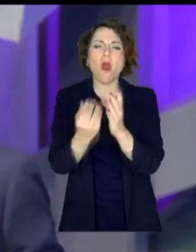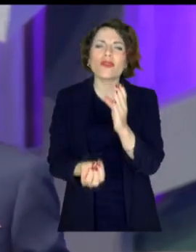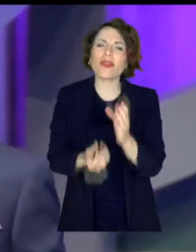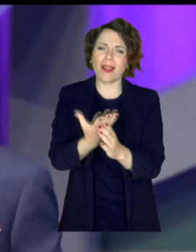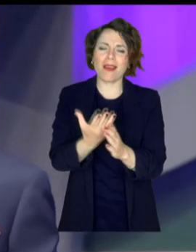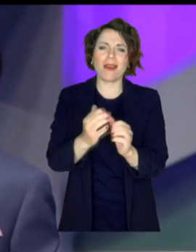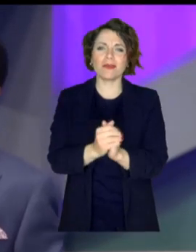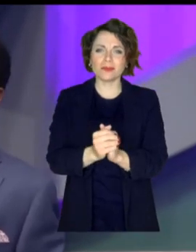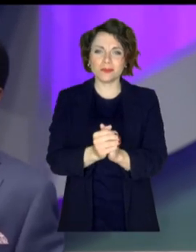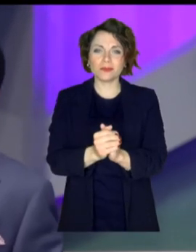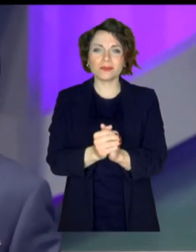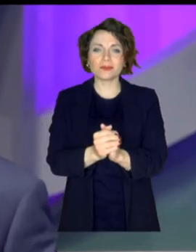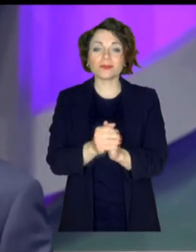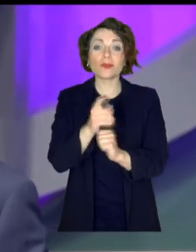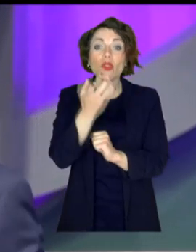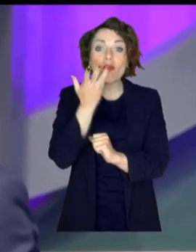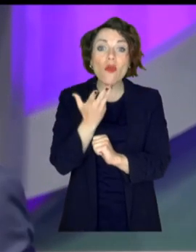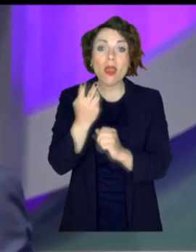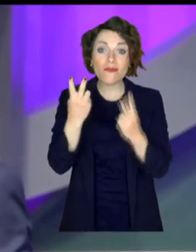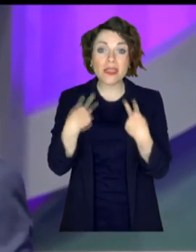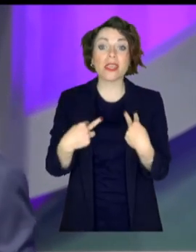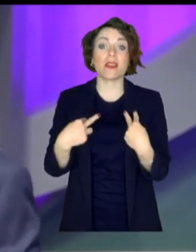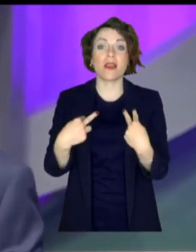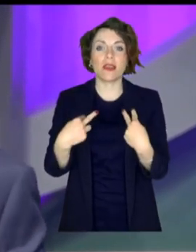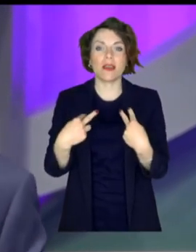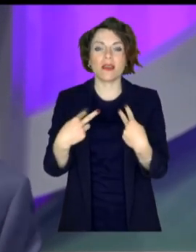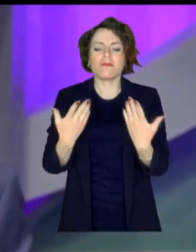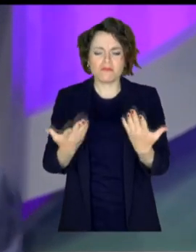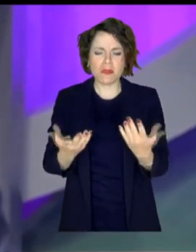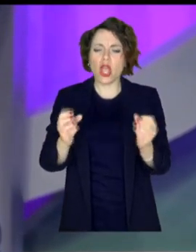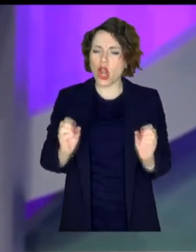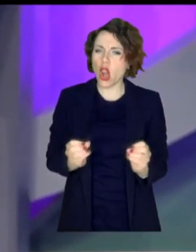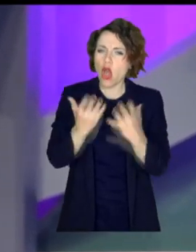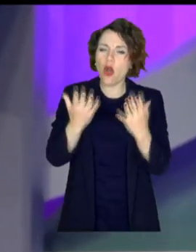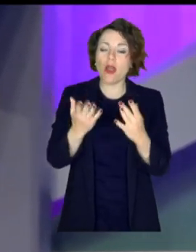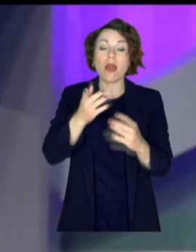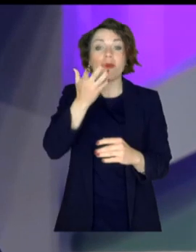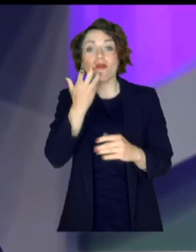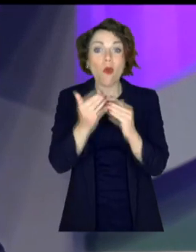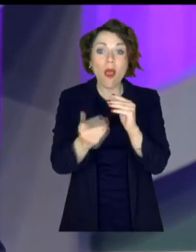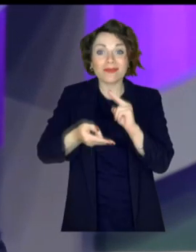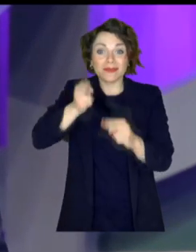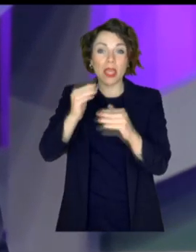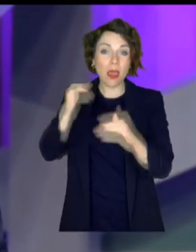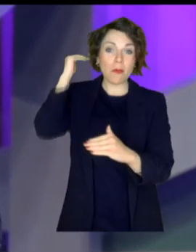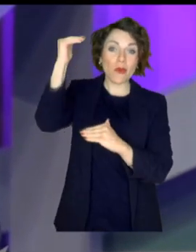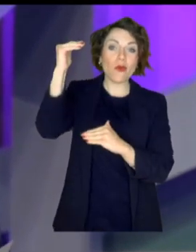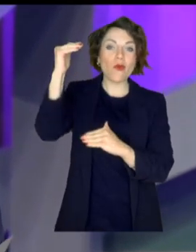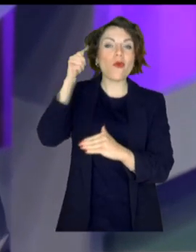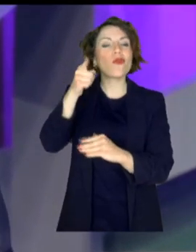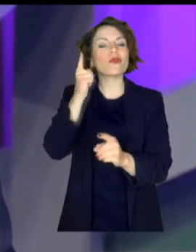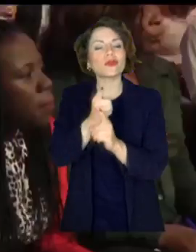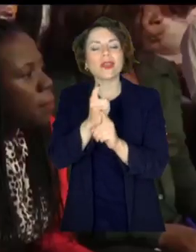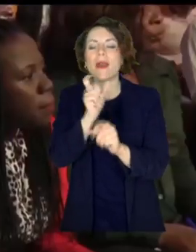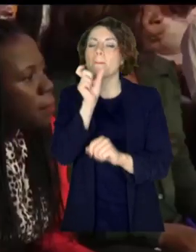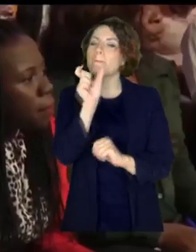E se vuoi portare la tua vita da un livello di gloria ad un altro, devi imparare a usare la